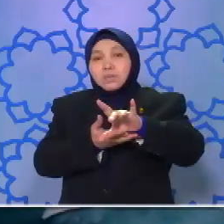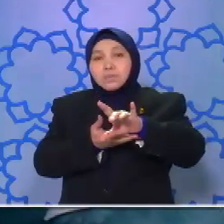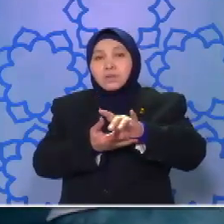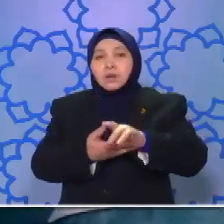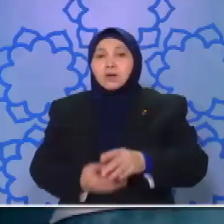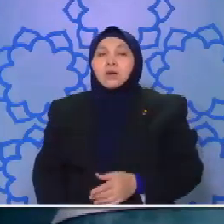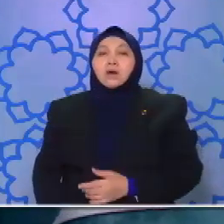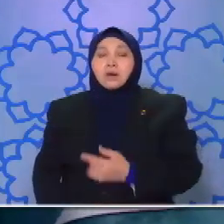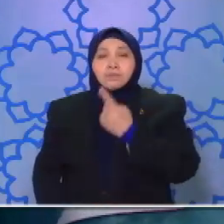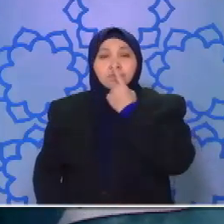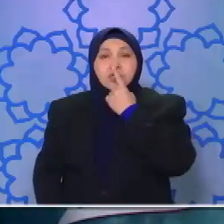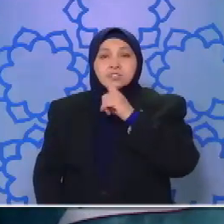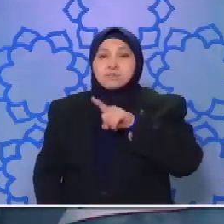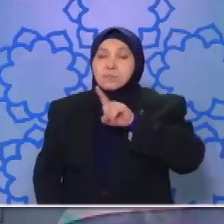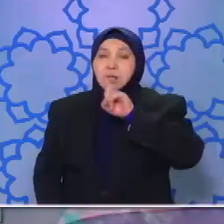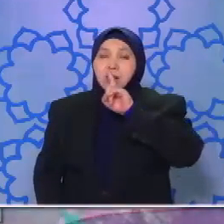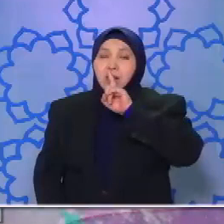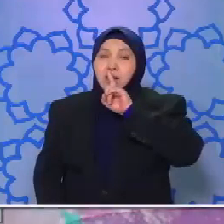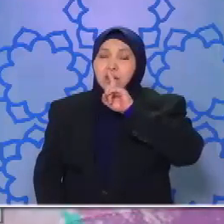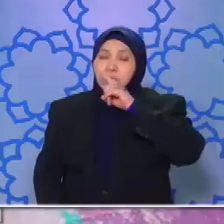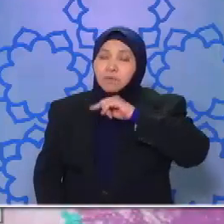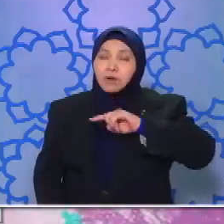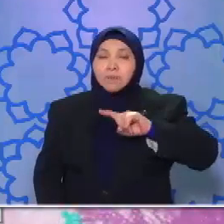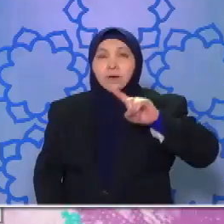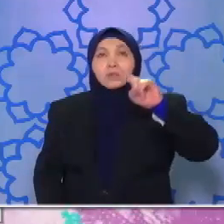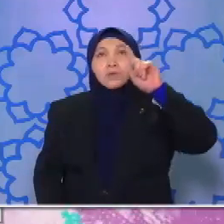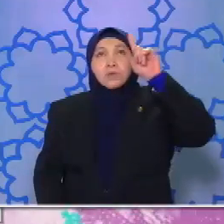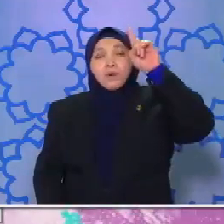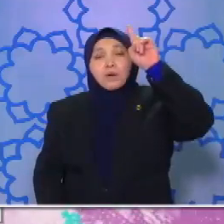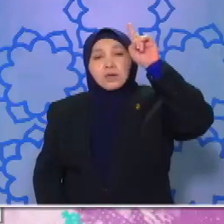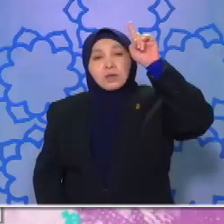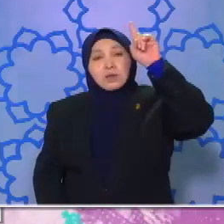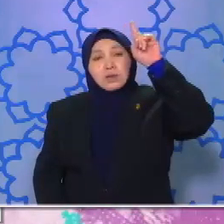الرجيم بسم الله الرحمن